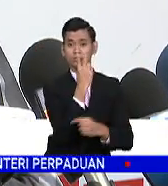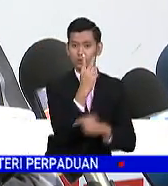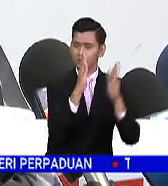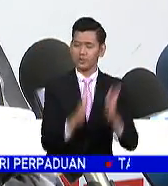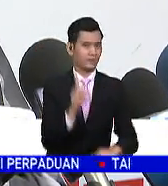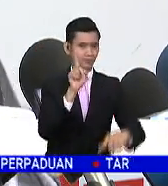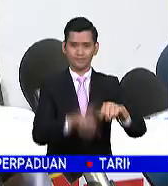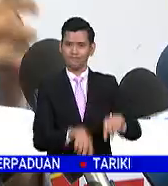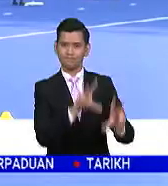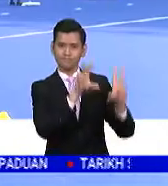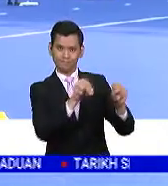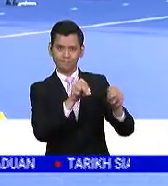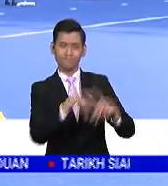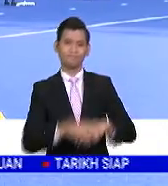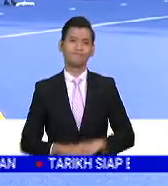lah.